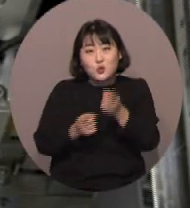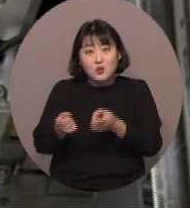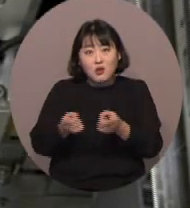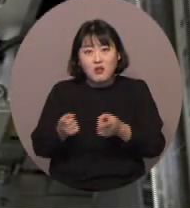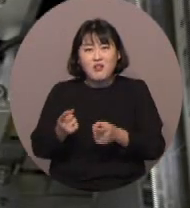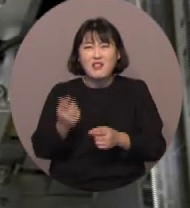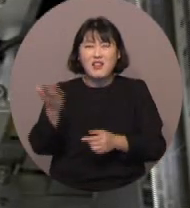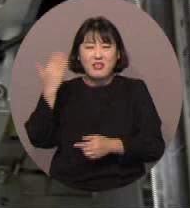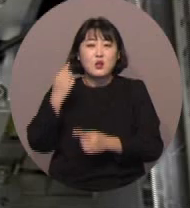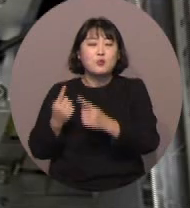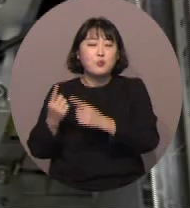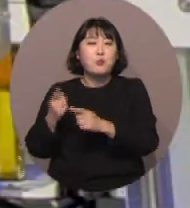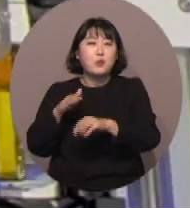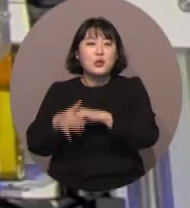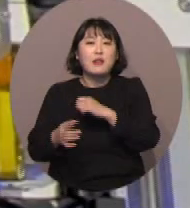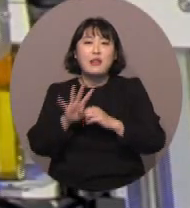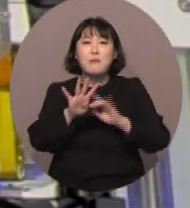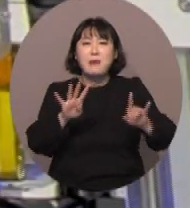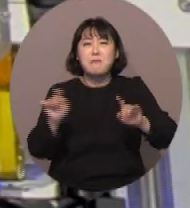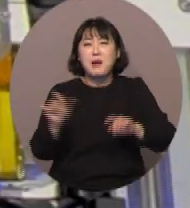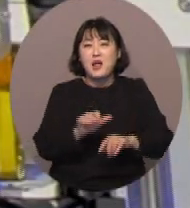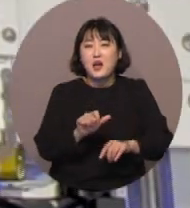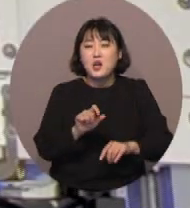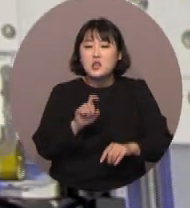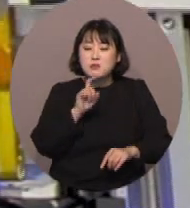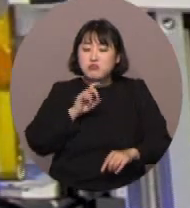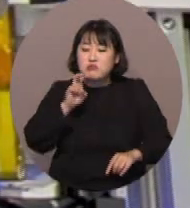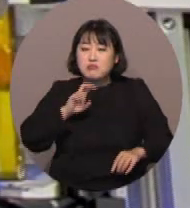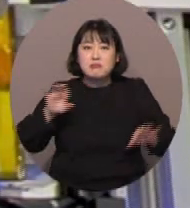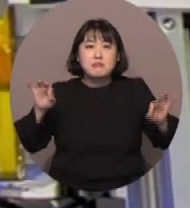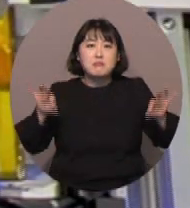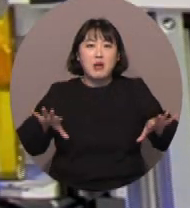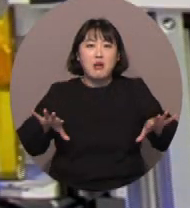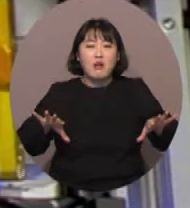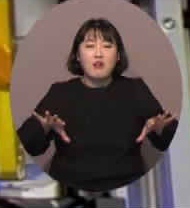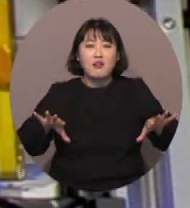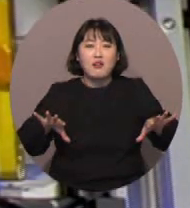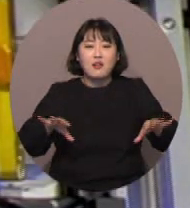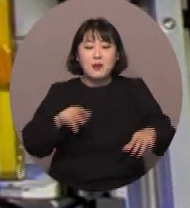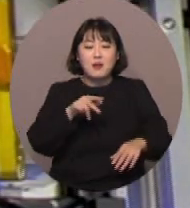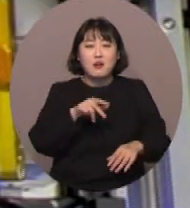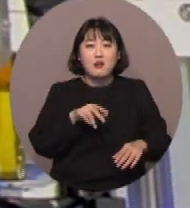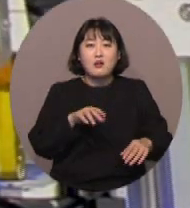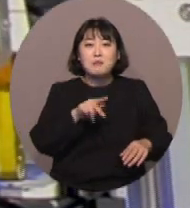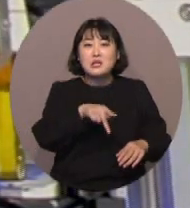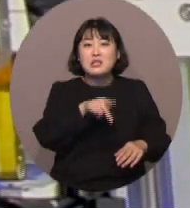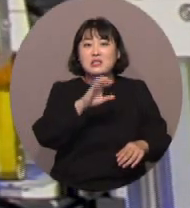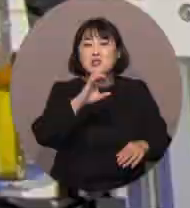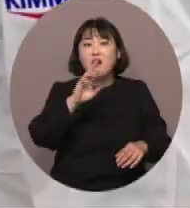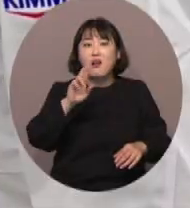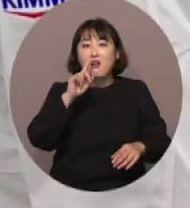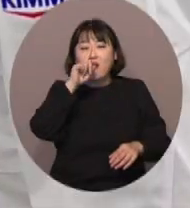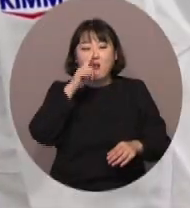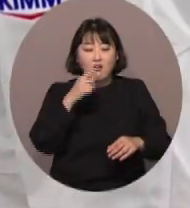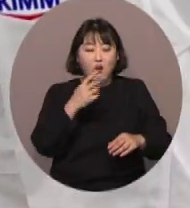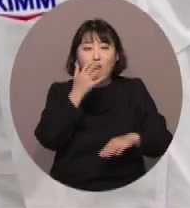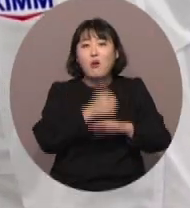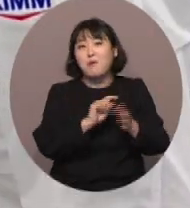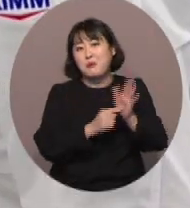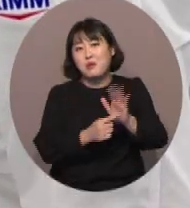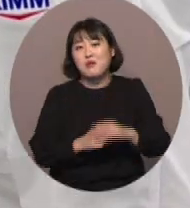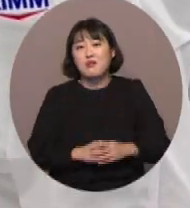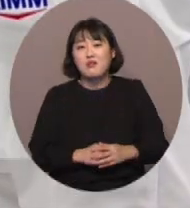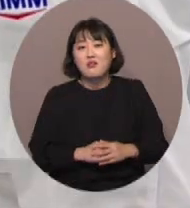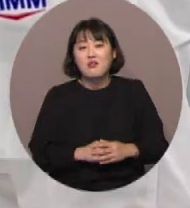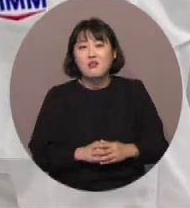검사하는 기존 방식보다 4배 이상 빠른 1~20분 정도면 실시간 PCR 분석 결과가 나옵니다 검체